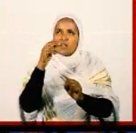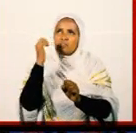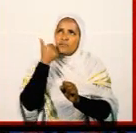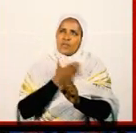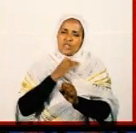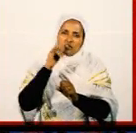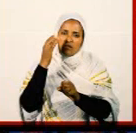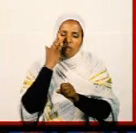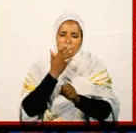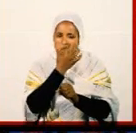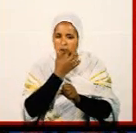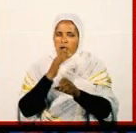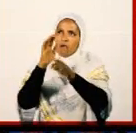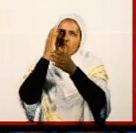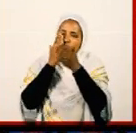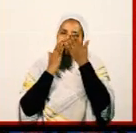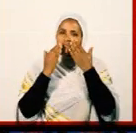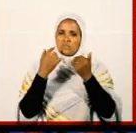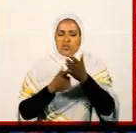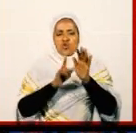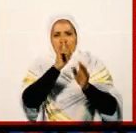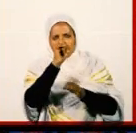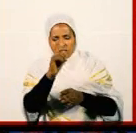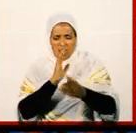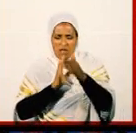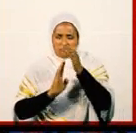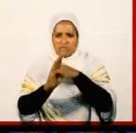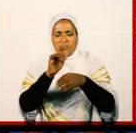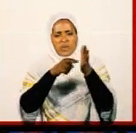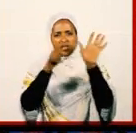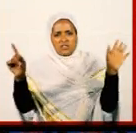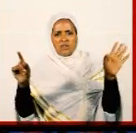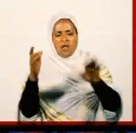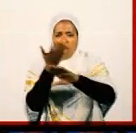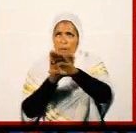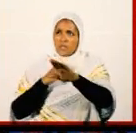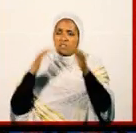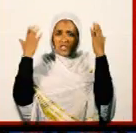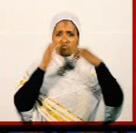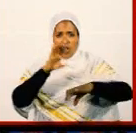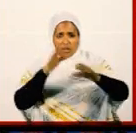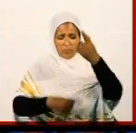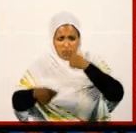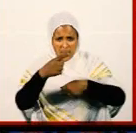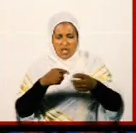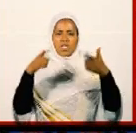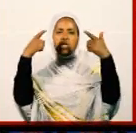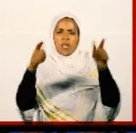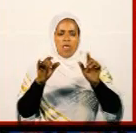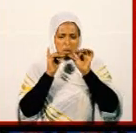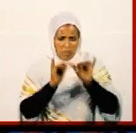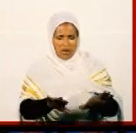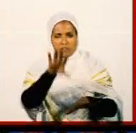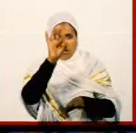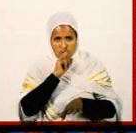መፍሰሻ የሚስጥር ሞላ የትኝት መቅጃነች። ይህችን እናት በአማላጅነቷ ተስፋ አድርጎ በመምጣት መታደል ነው፣ መባረክ ነው። እኛ ደግሞ ኢትዮጵያውያን ለዚህ ሁሉ